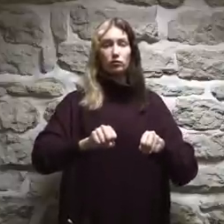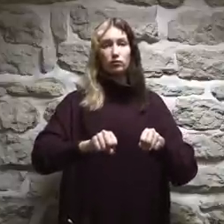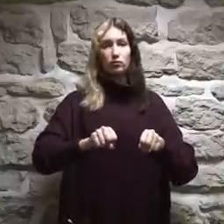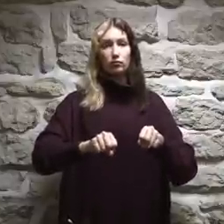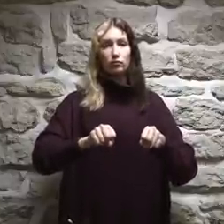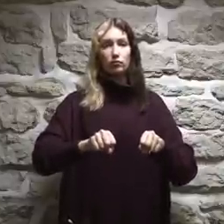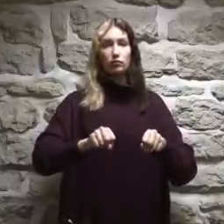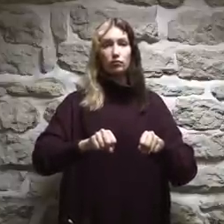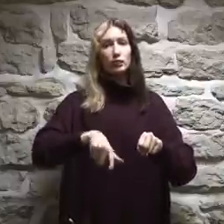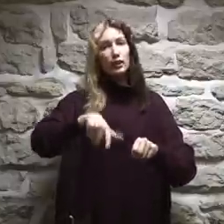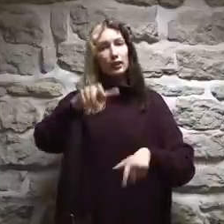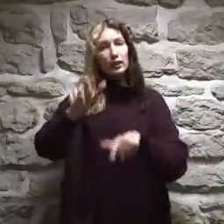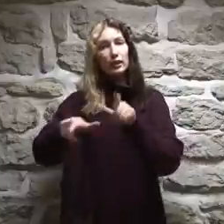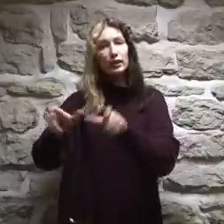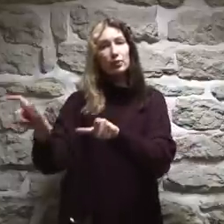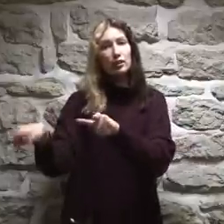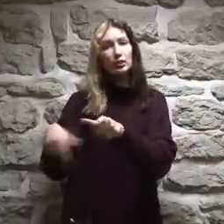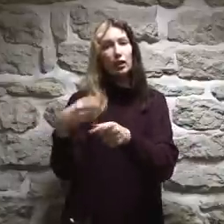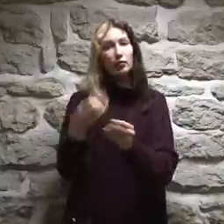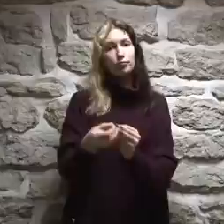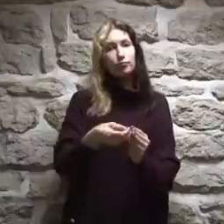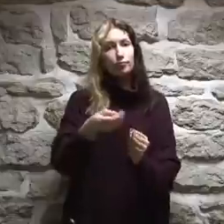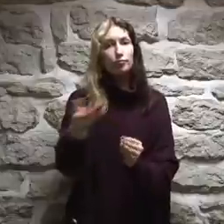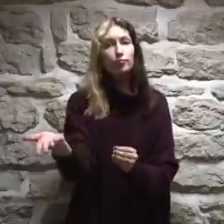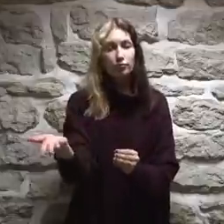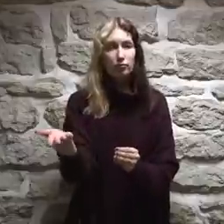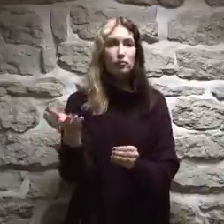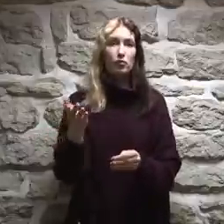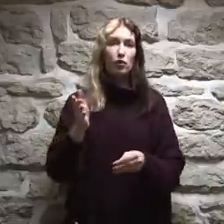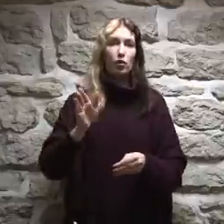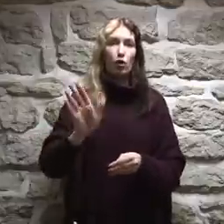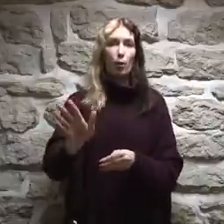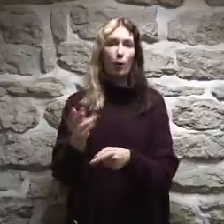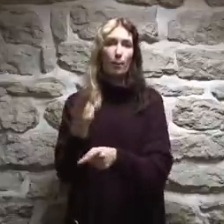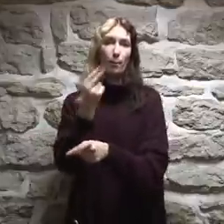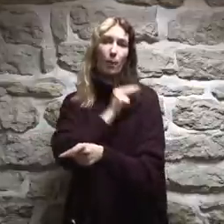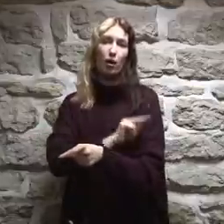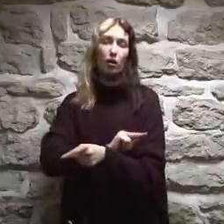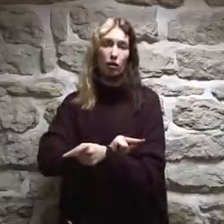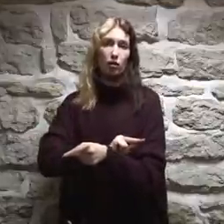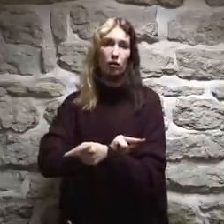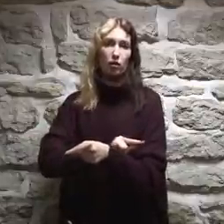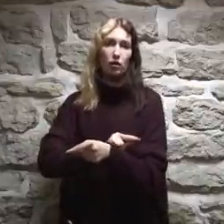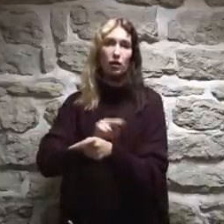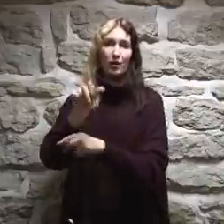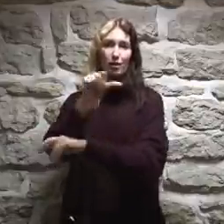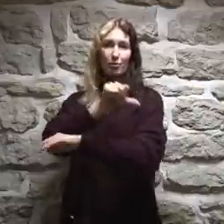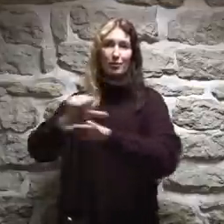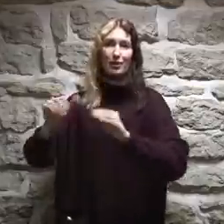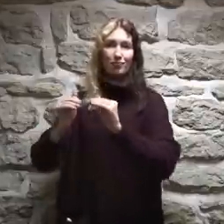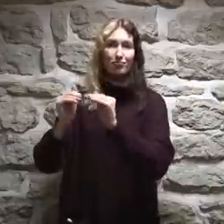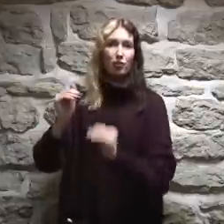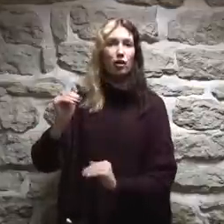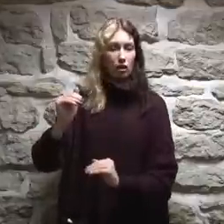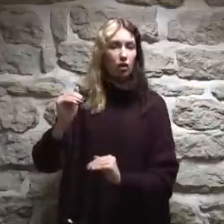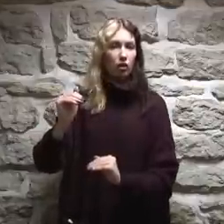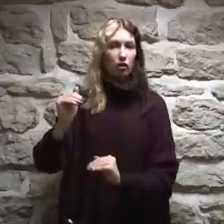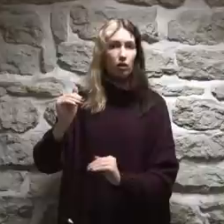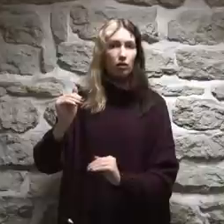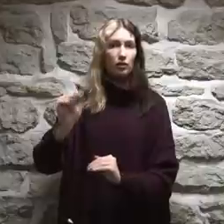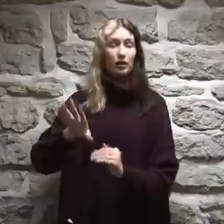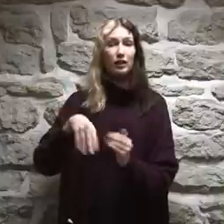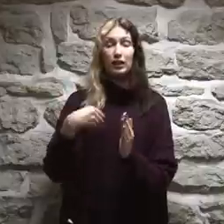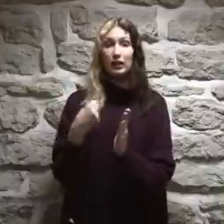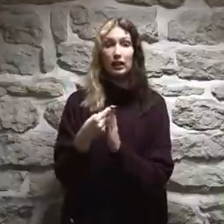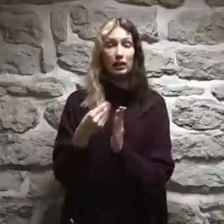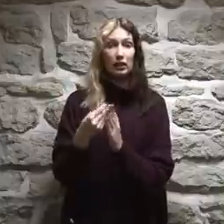jagavad inimestele, kellel on sissetulekud alla mediaani ja hinnad on